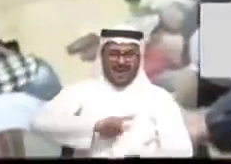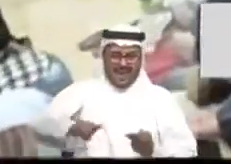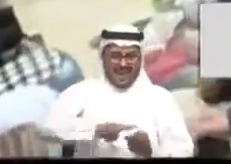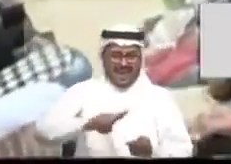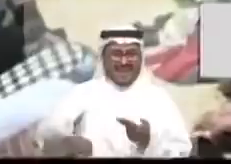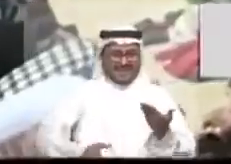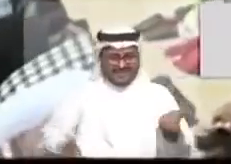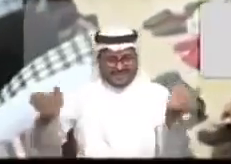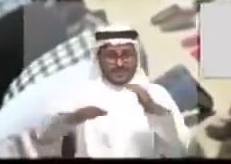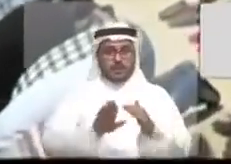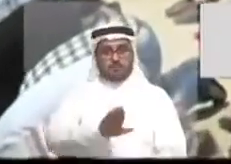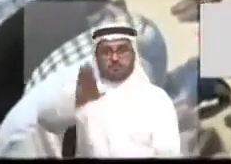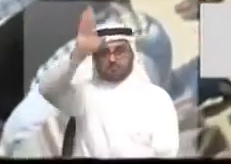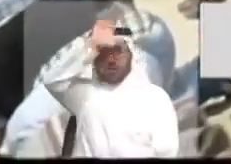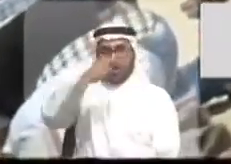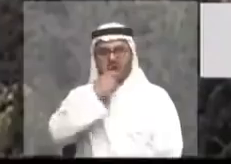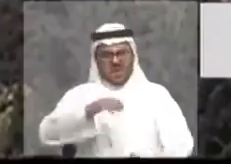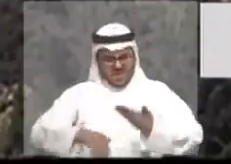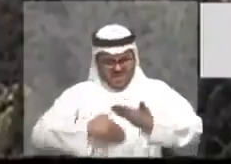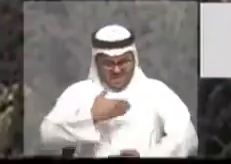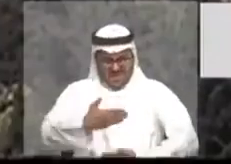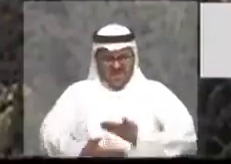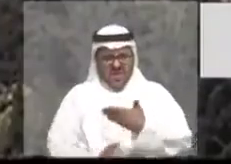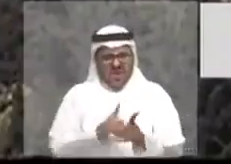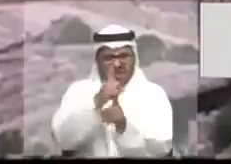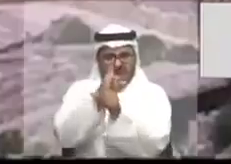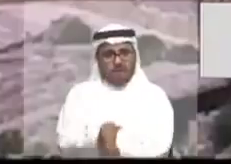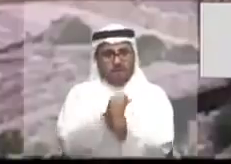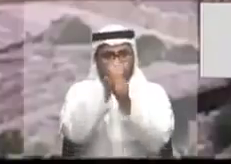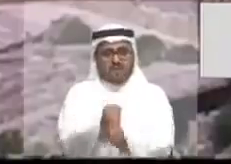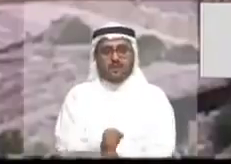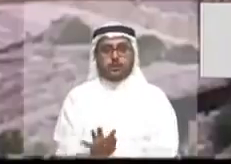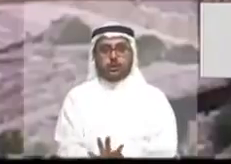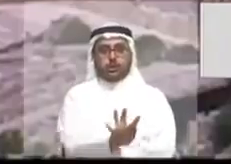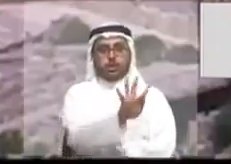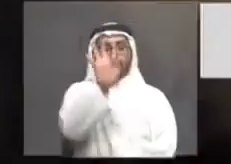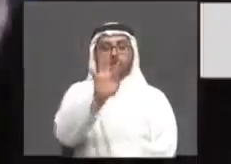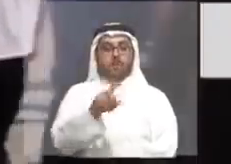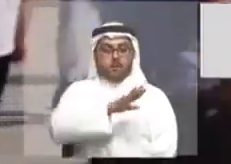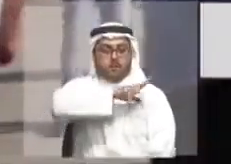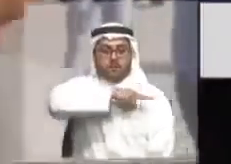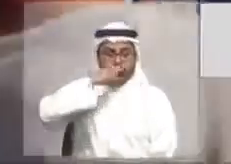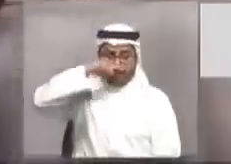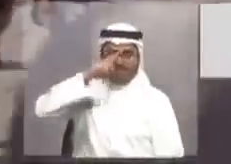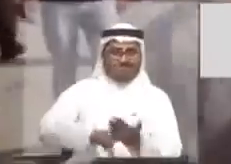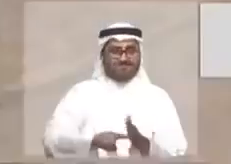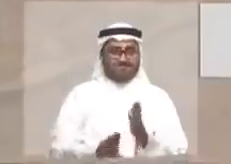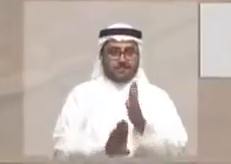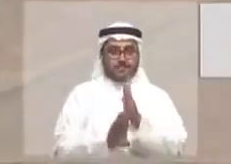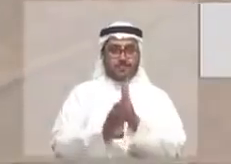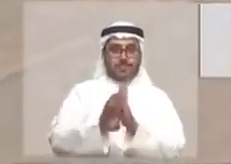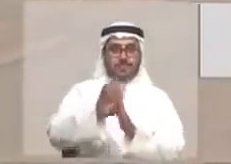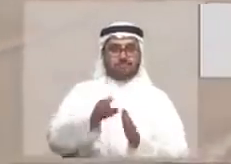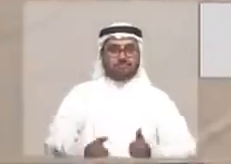لحل الأزمة أكدت من جديد على عمق الاهتمام بالشعب الفلسطيني وقضيته العادلة، فتكللت